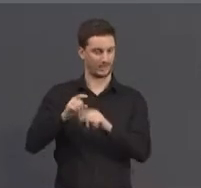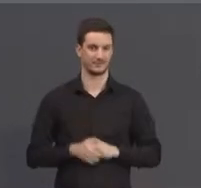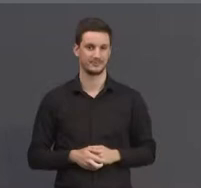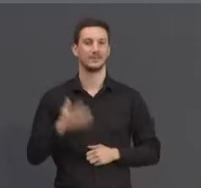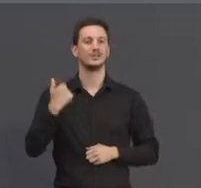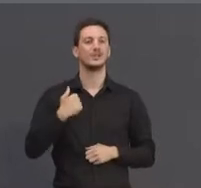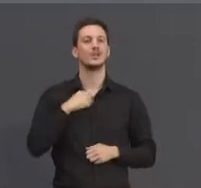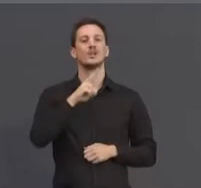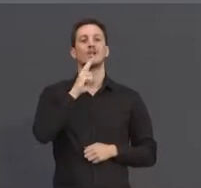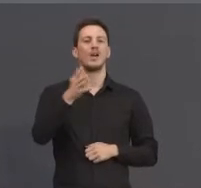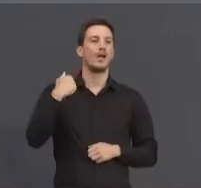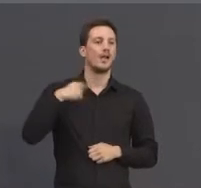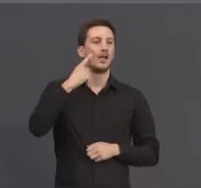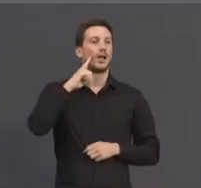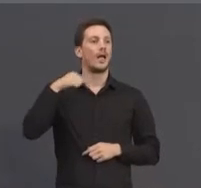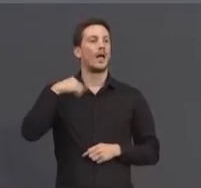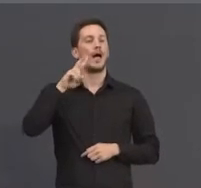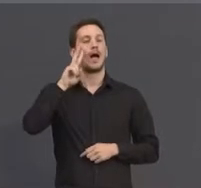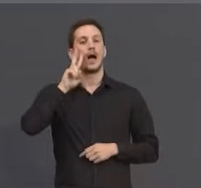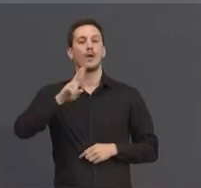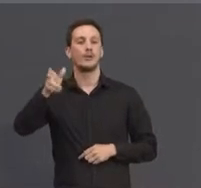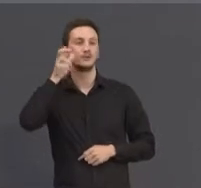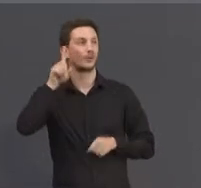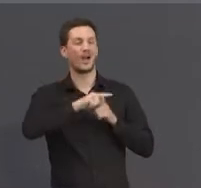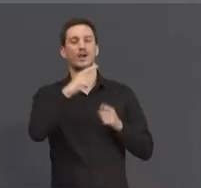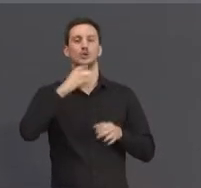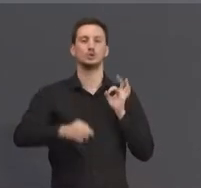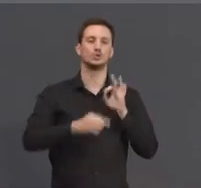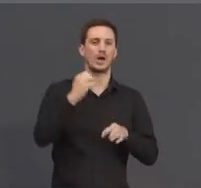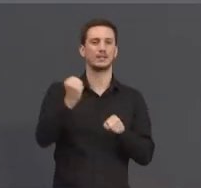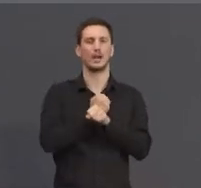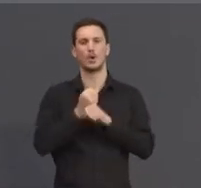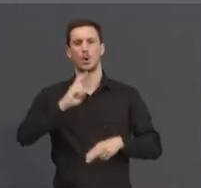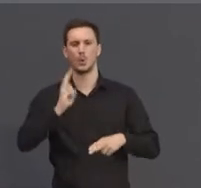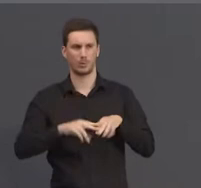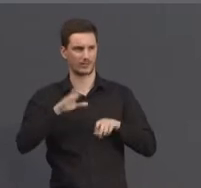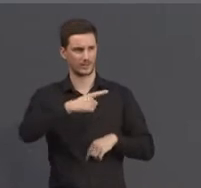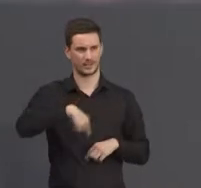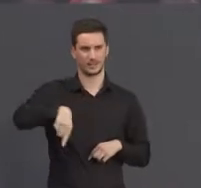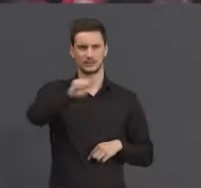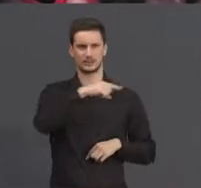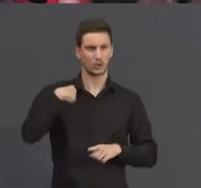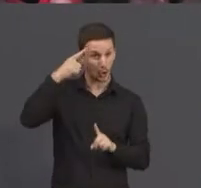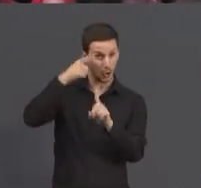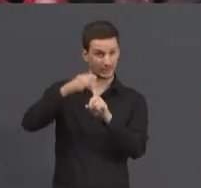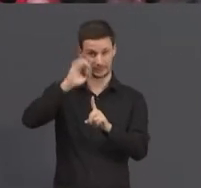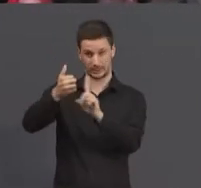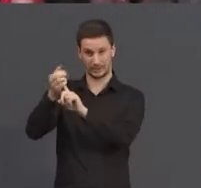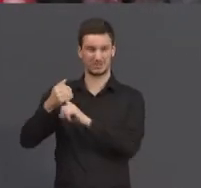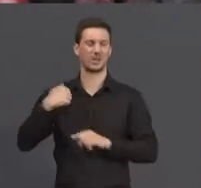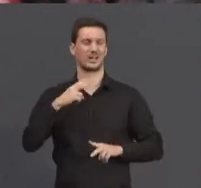dir allò de l'audiovisual, de la sort, de treballar dur perquè ho aconseguireu, tot allò que us proposeu, però no ho faré.